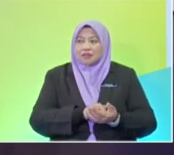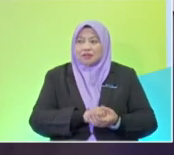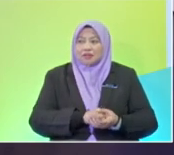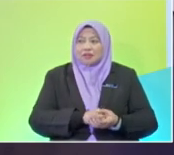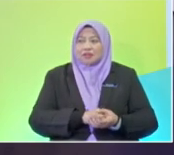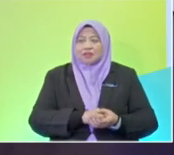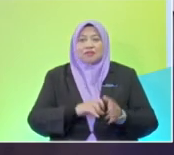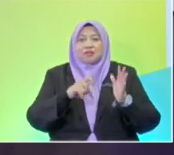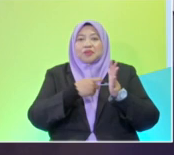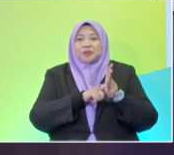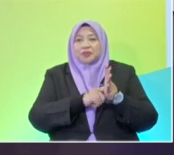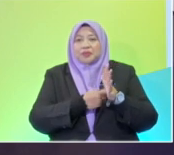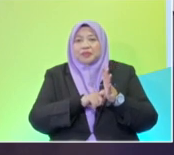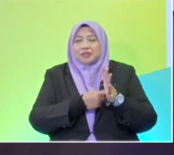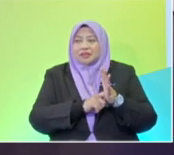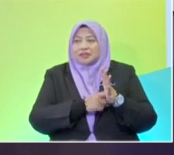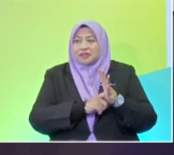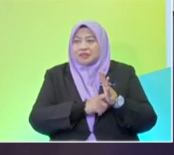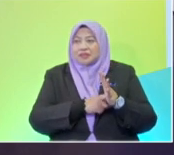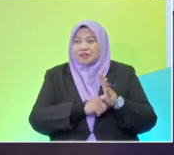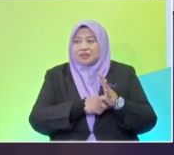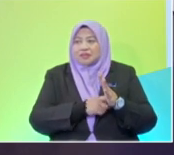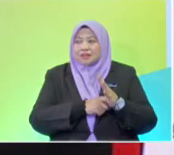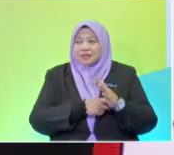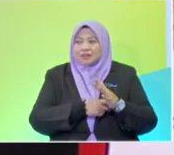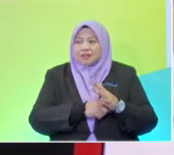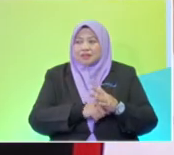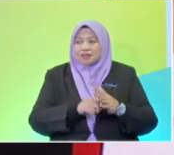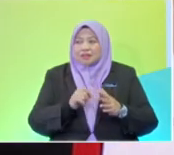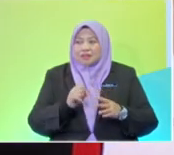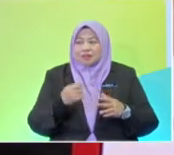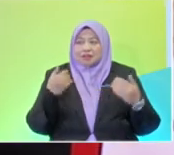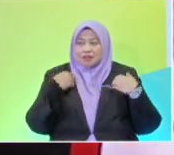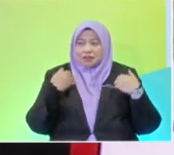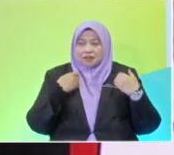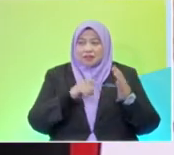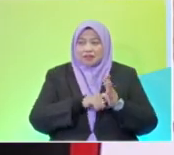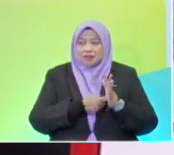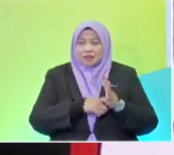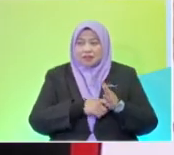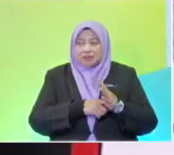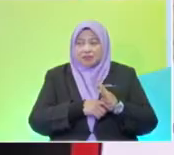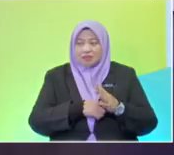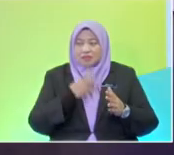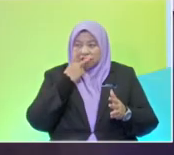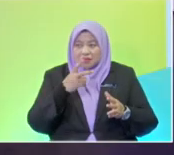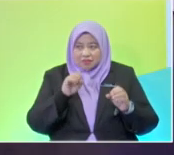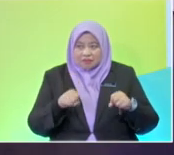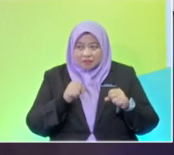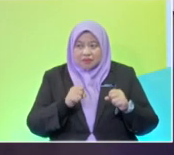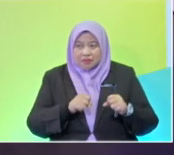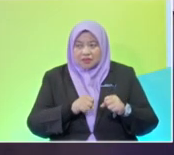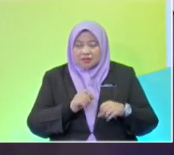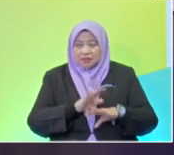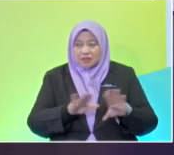oke kunci terbalik Oke jadi akan coba dengan kunci tengok macam ada ditarik